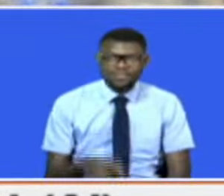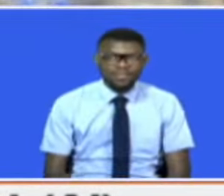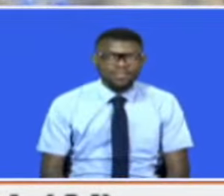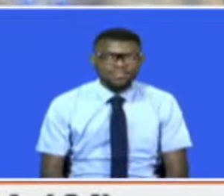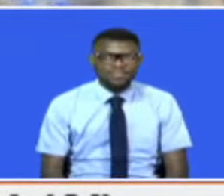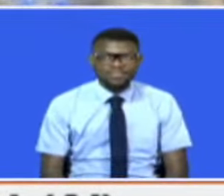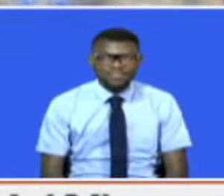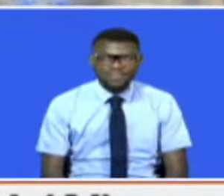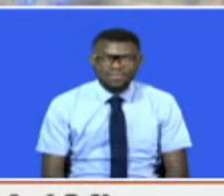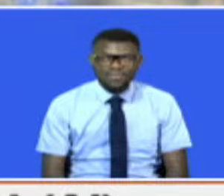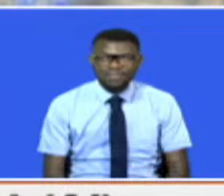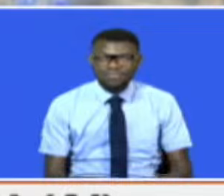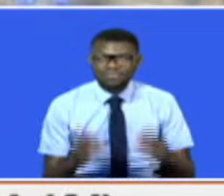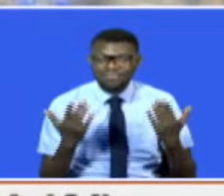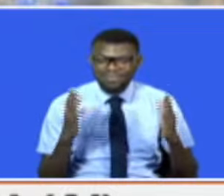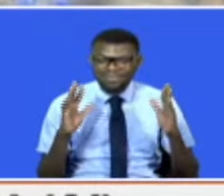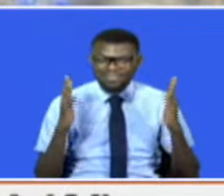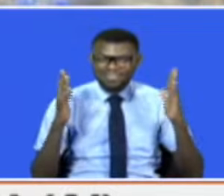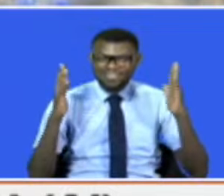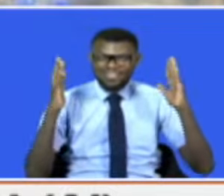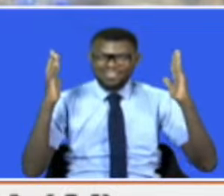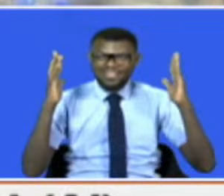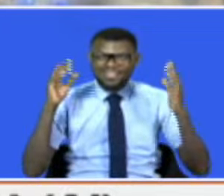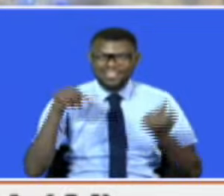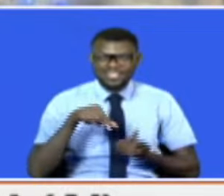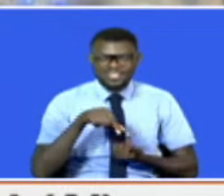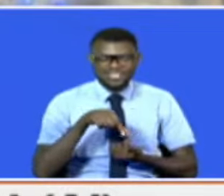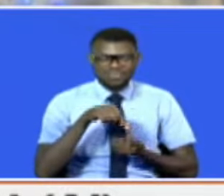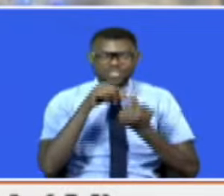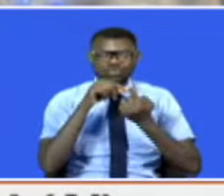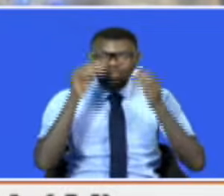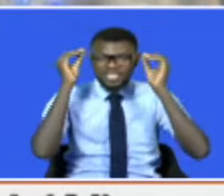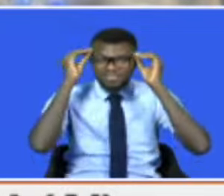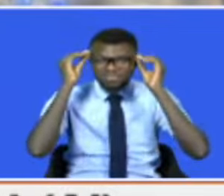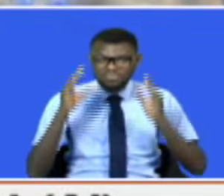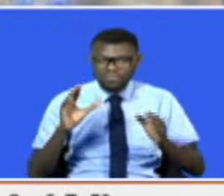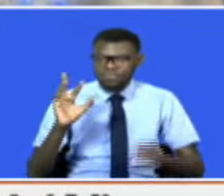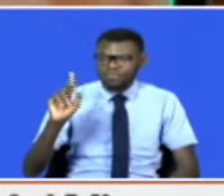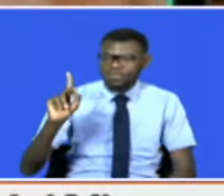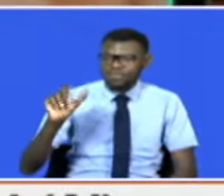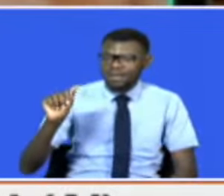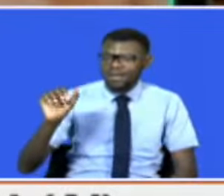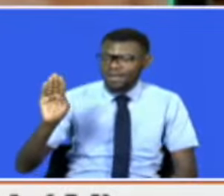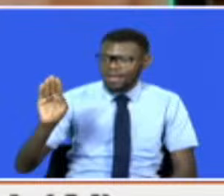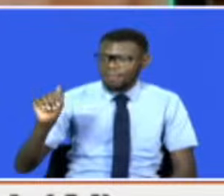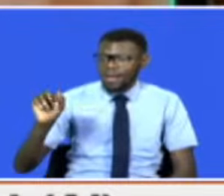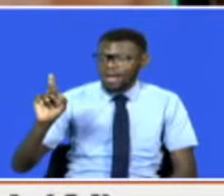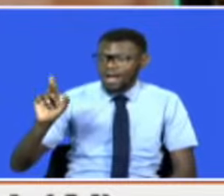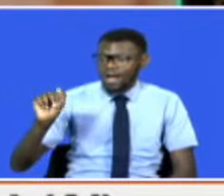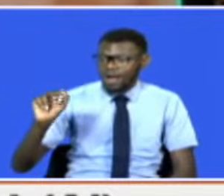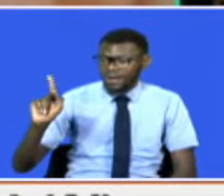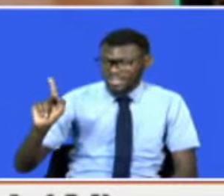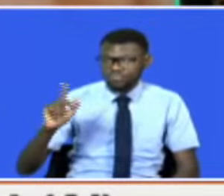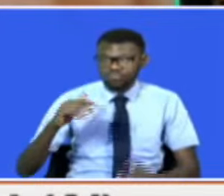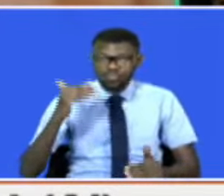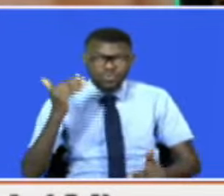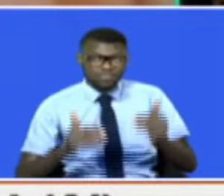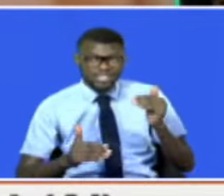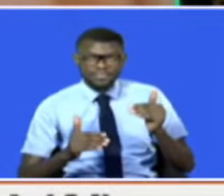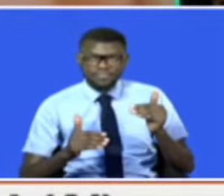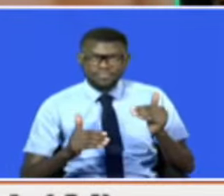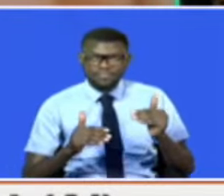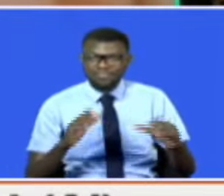Ni hafla ya kipekee. Wanafunzi hawa kutoka chuo kikuu cha Kabarak, kaunti ya Nakuru, wakijiunga na wenzao kwa